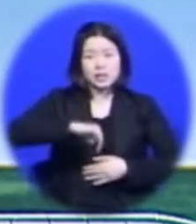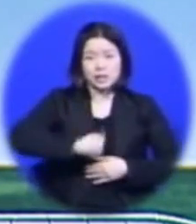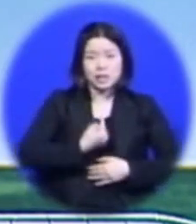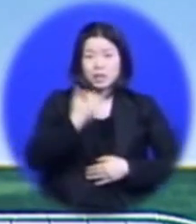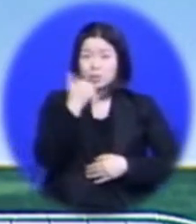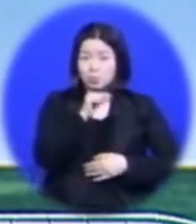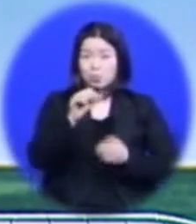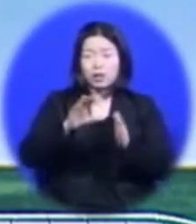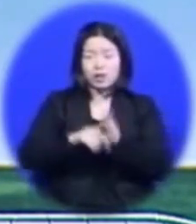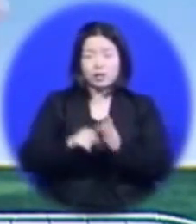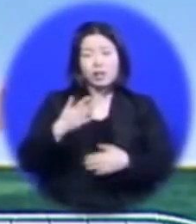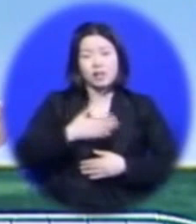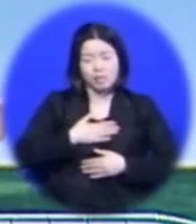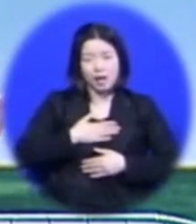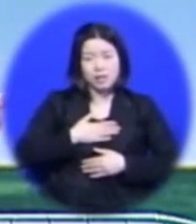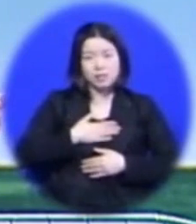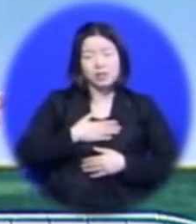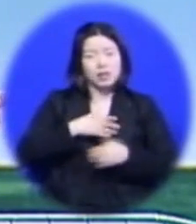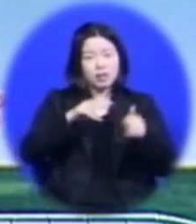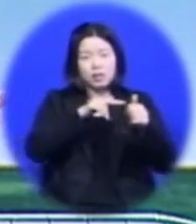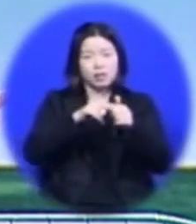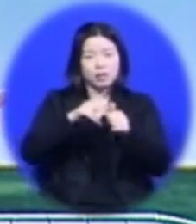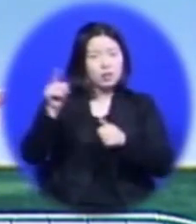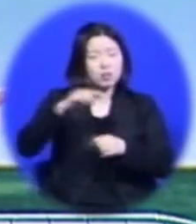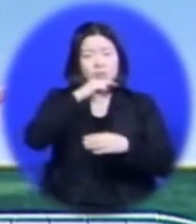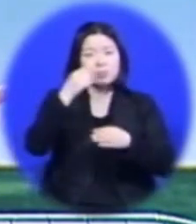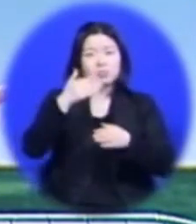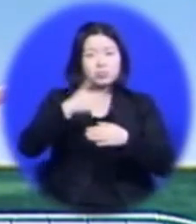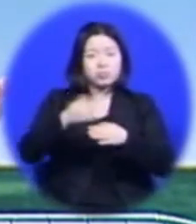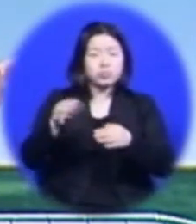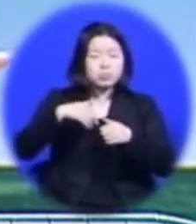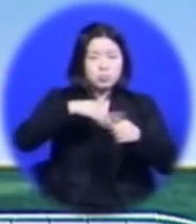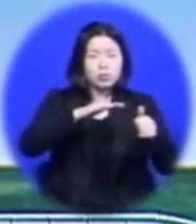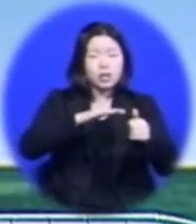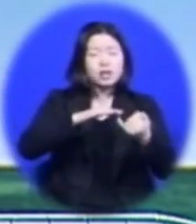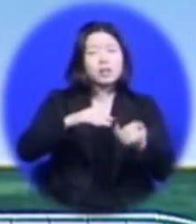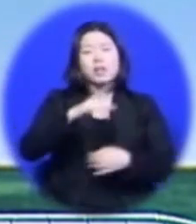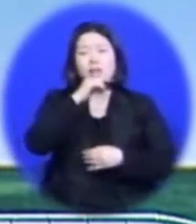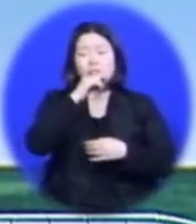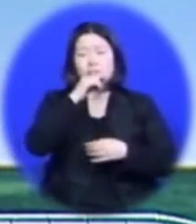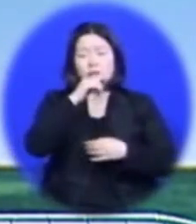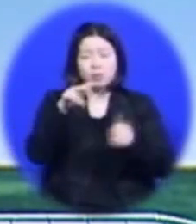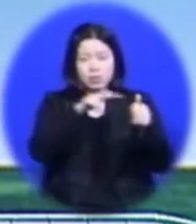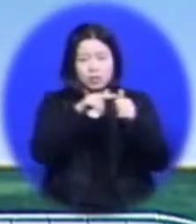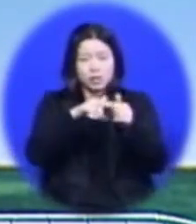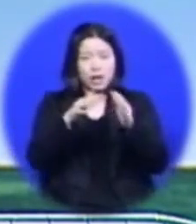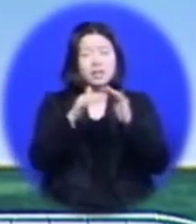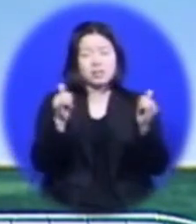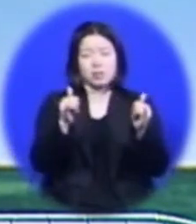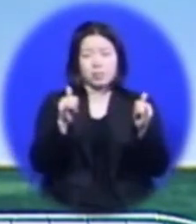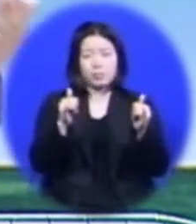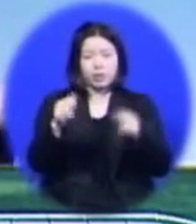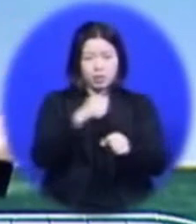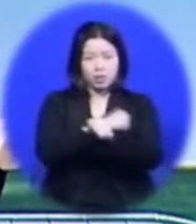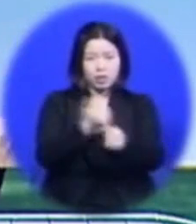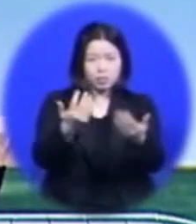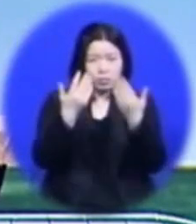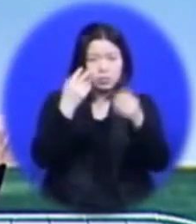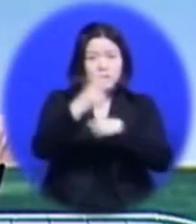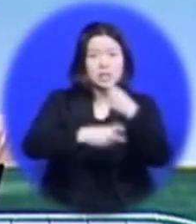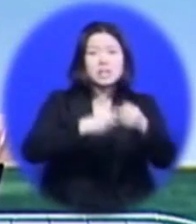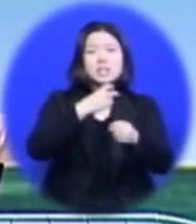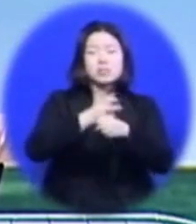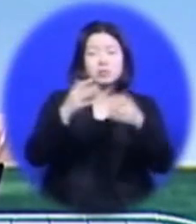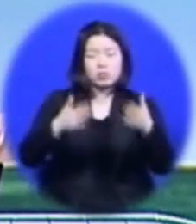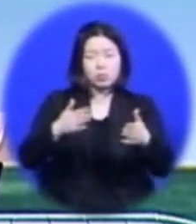소개하기를 난파 간첩이었다는 거예요. 그리고 그가 투옥이 돼서 20년 옥살이를